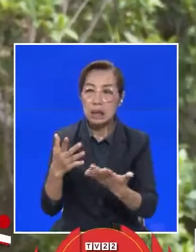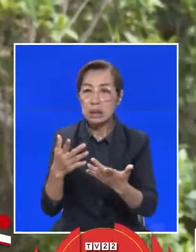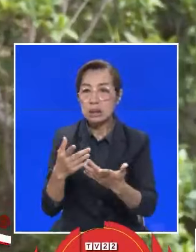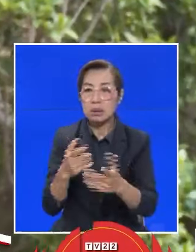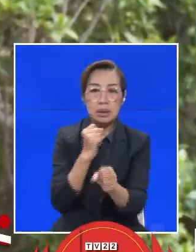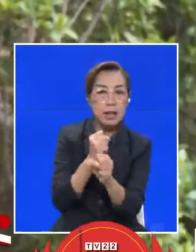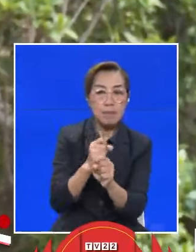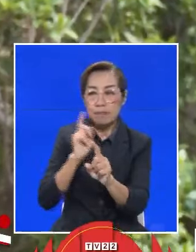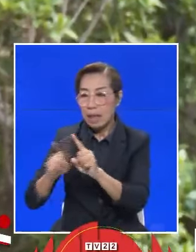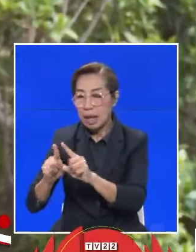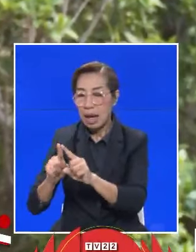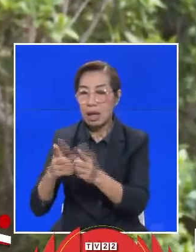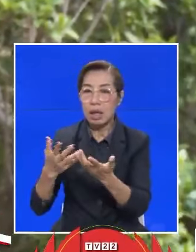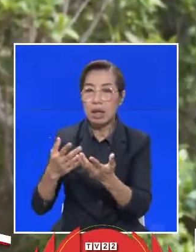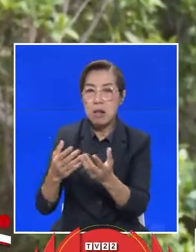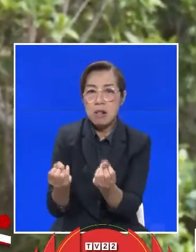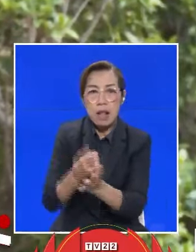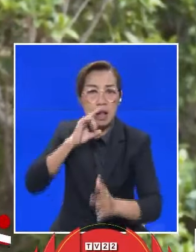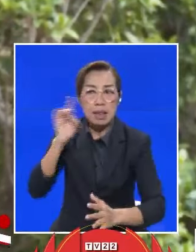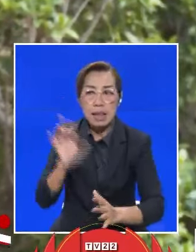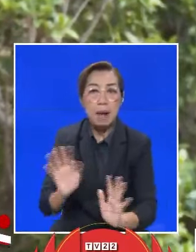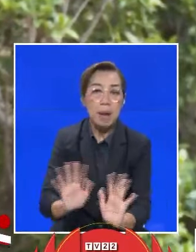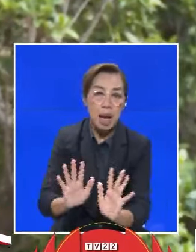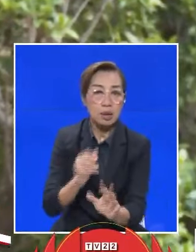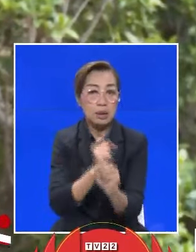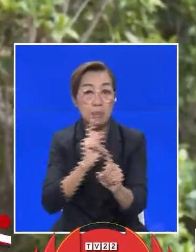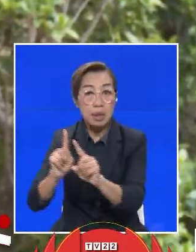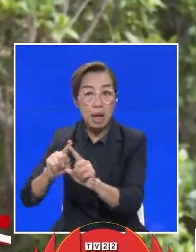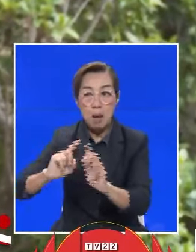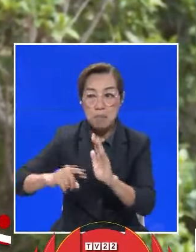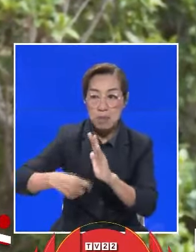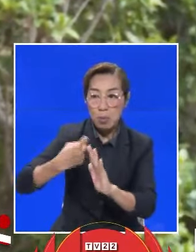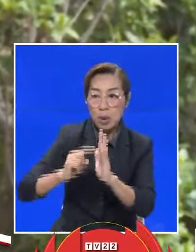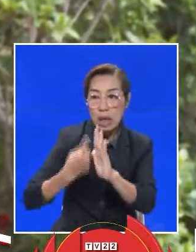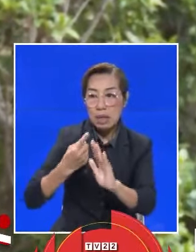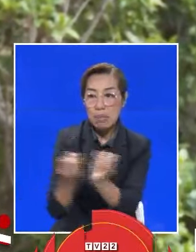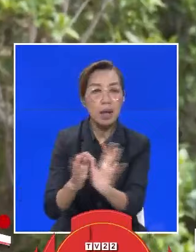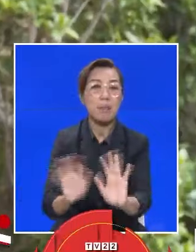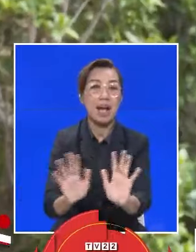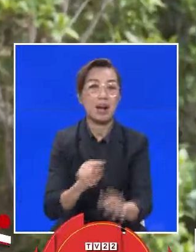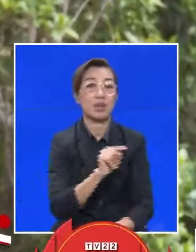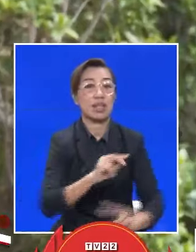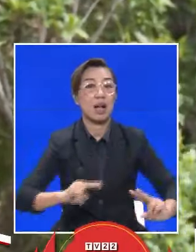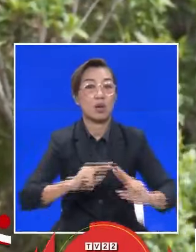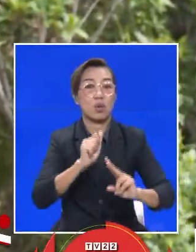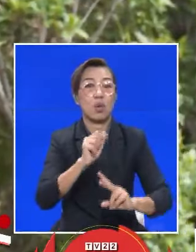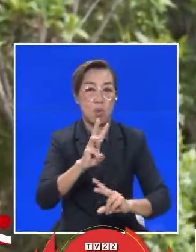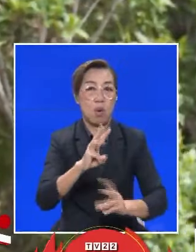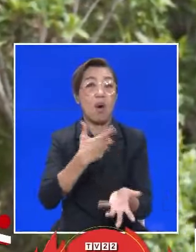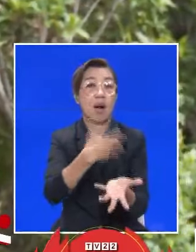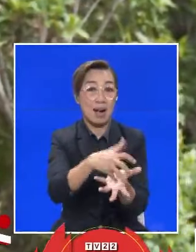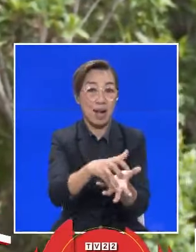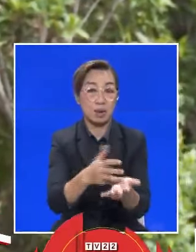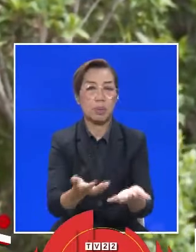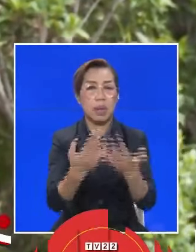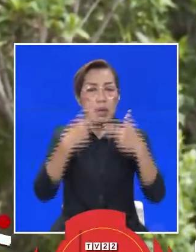ไม่มีเหตุความรุนแรงหรือว่าเป็นชนวนความรุนแรงเกิดขึ้นนะคะทุกอย่างก็พยายาม อันนี้ทางอว.ครับ มาที่ท่านนาย